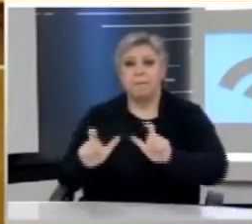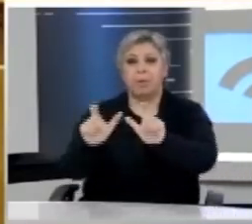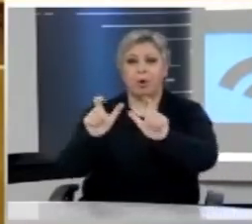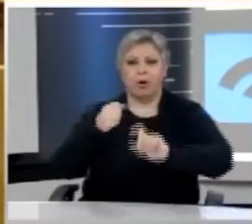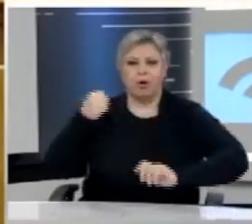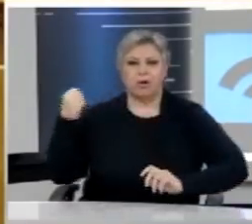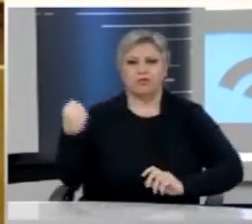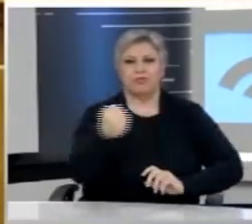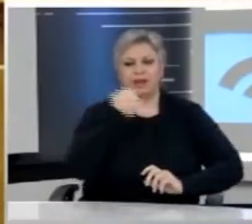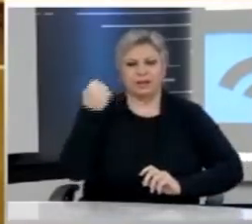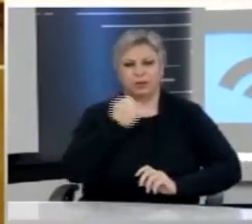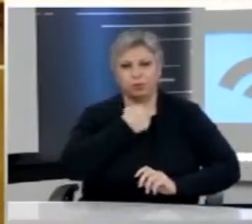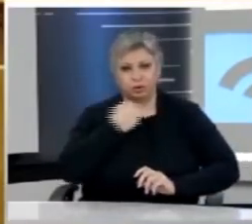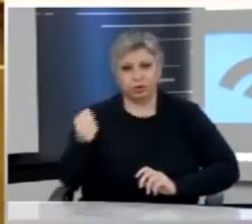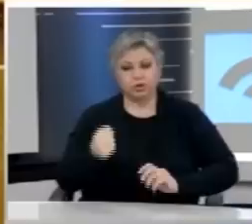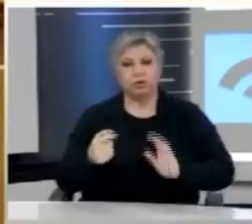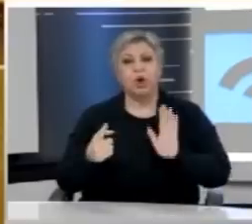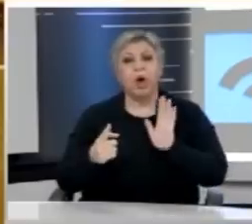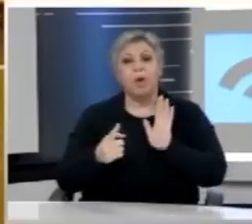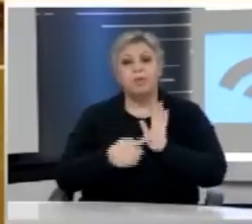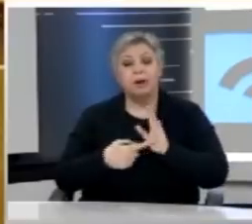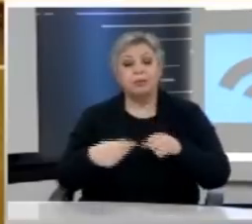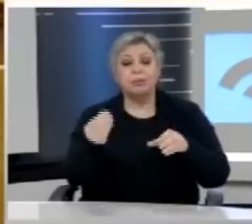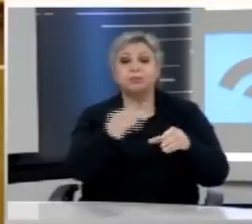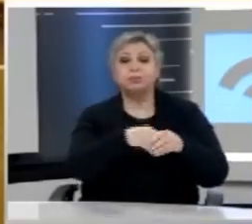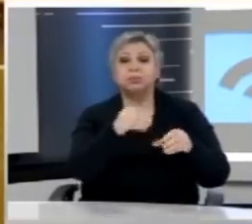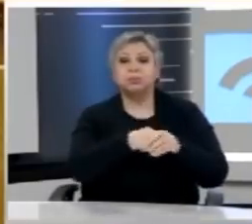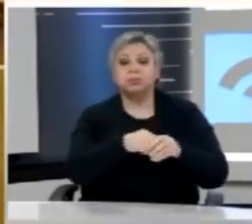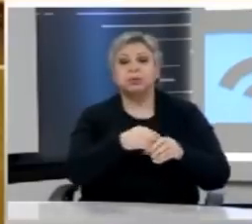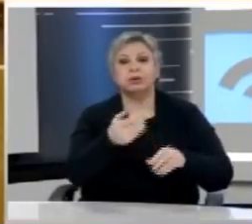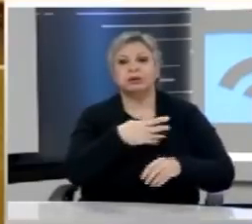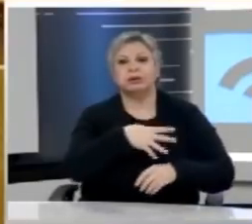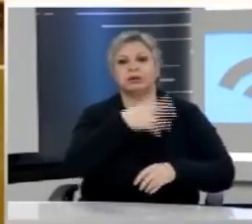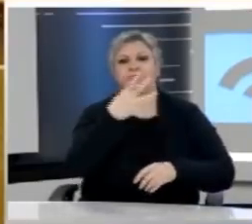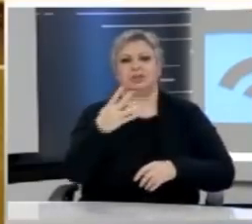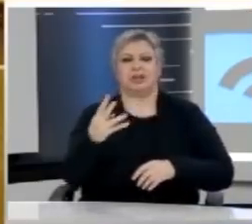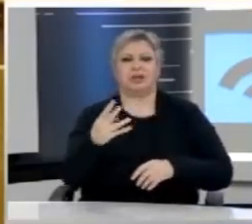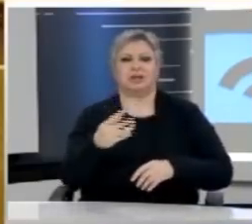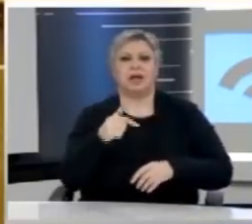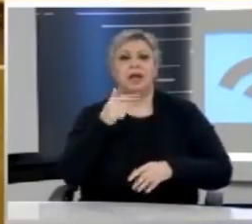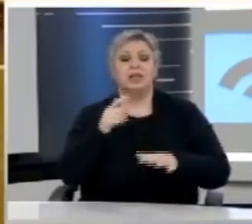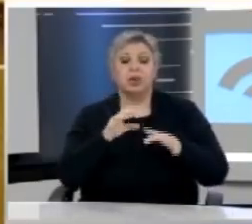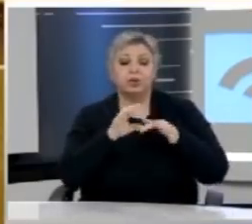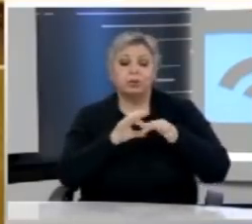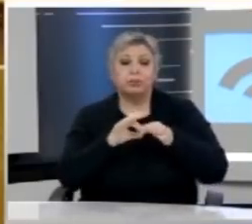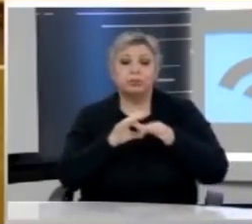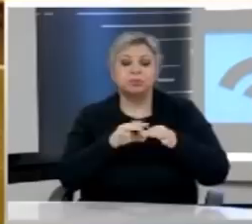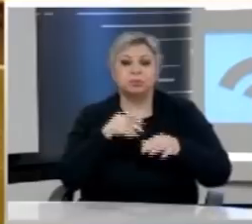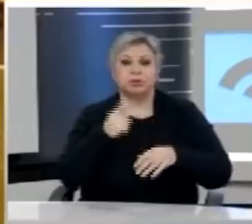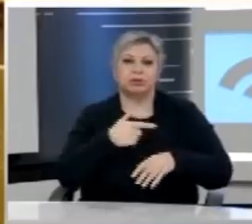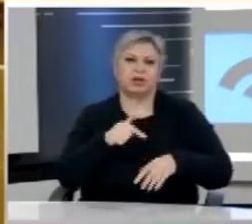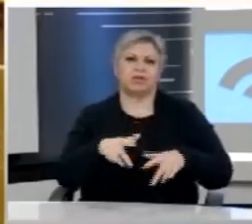τεράστια ευθύνη του ΣΥΡΙΖΑ και συνολικά των σοσιαλδημοκρατικών κυβερνήσεων που με την αντιλαϊκή πολιτική